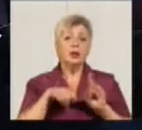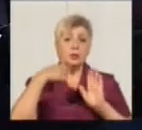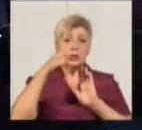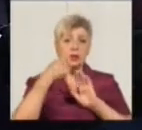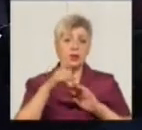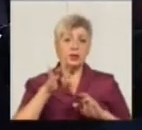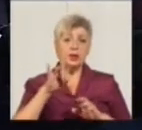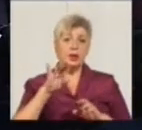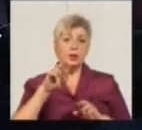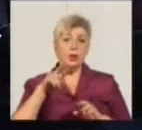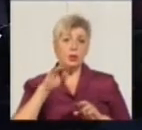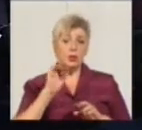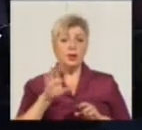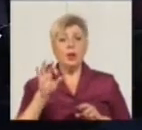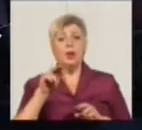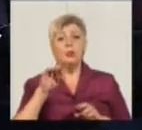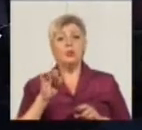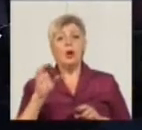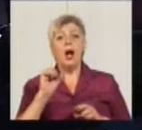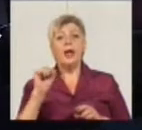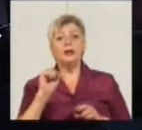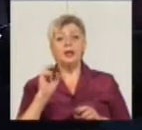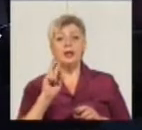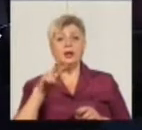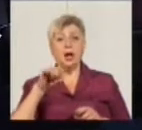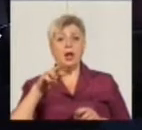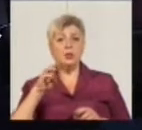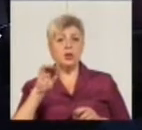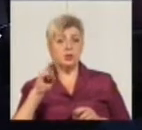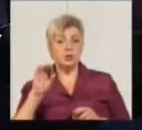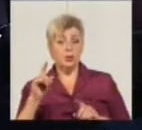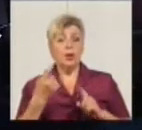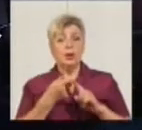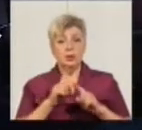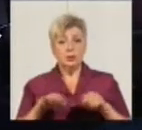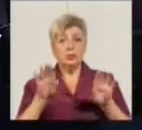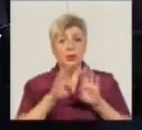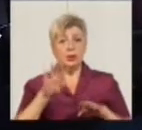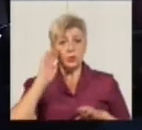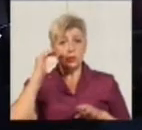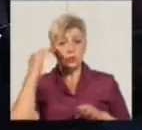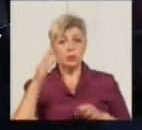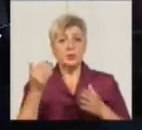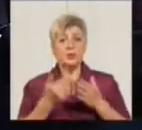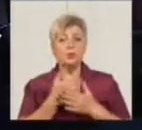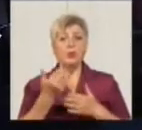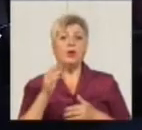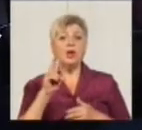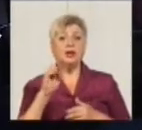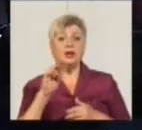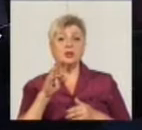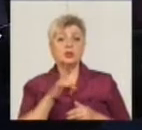про Андрія Камінського. Це також хлопець, котрий з Новокадацького району